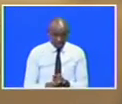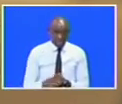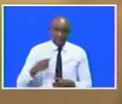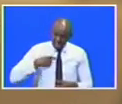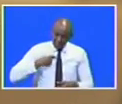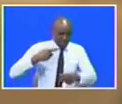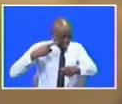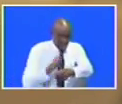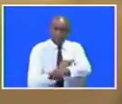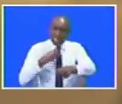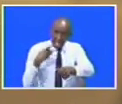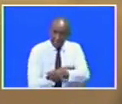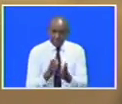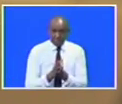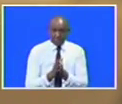najidunga